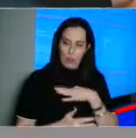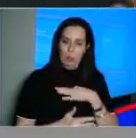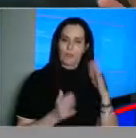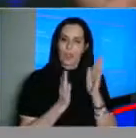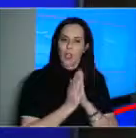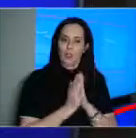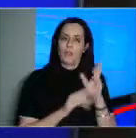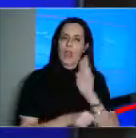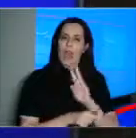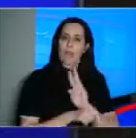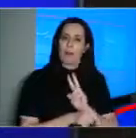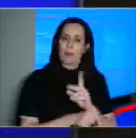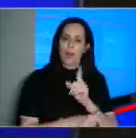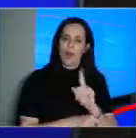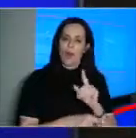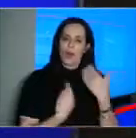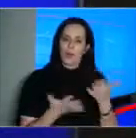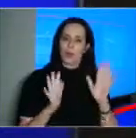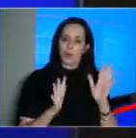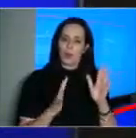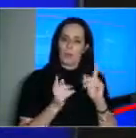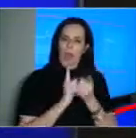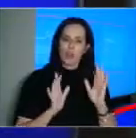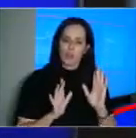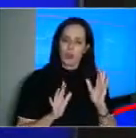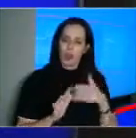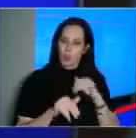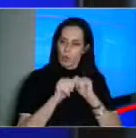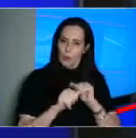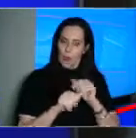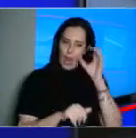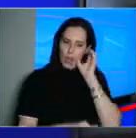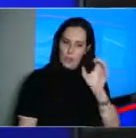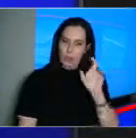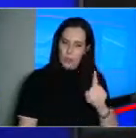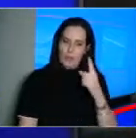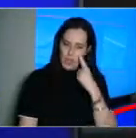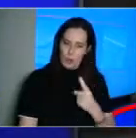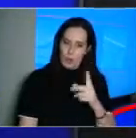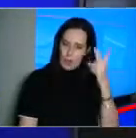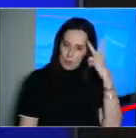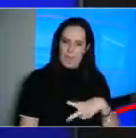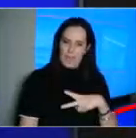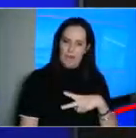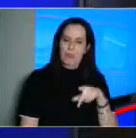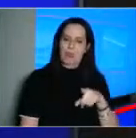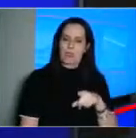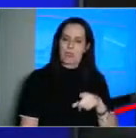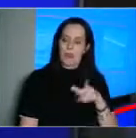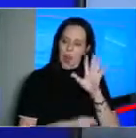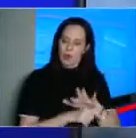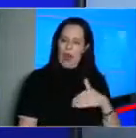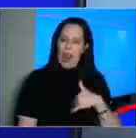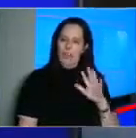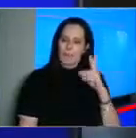ביקשנו והקפדנו לא לתת יותר מדי פרשנות. אנחנו סומכים על הצופים, הם יראו, הם מבינים, זה חודר אליהם